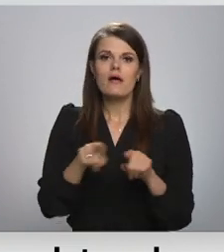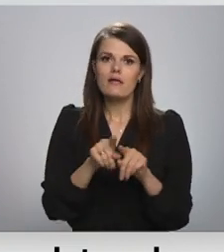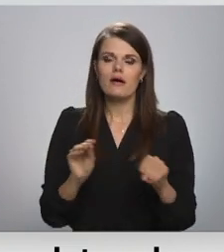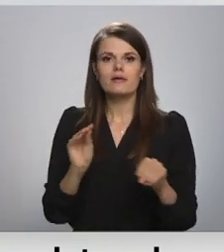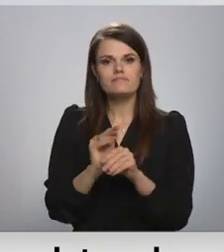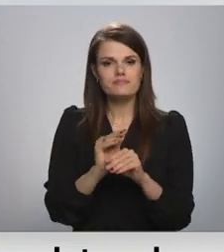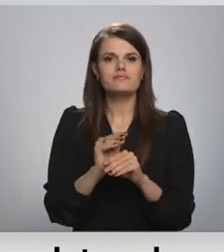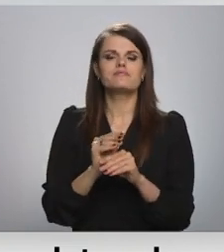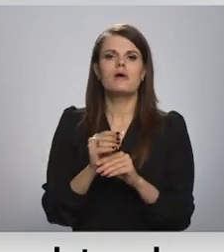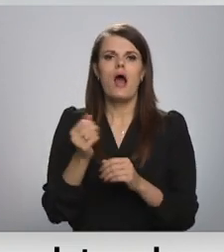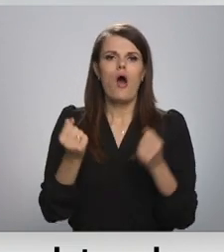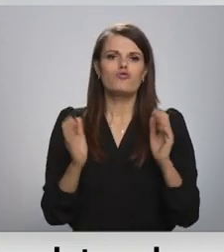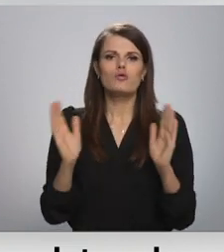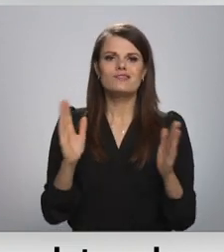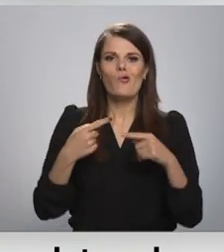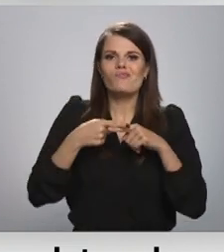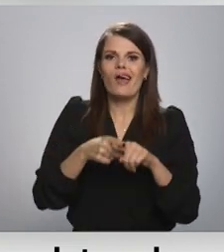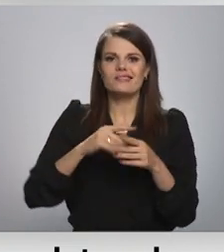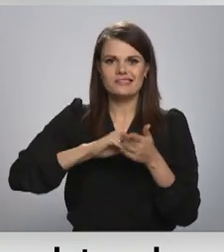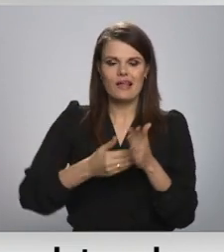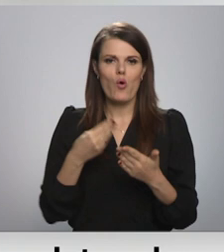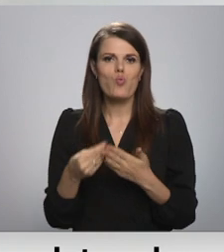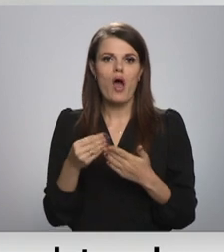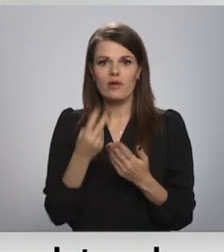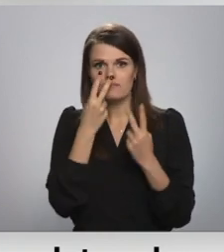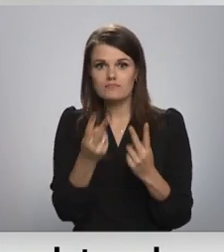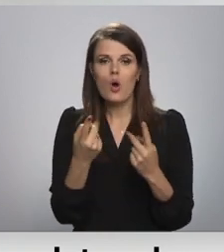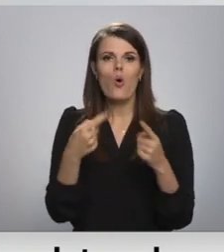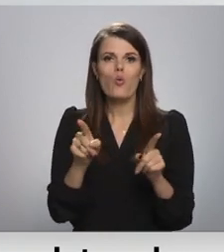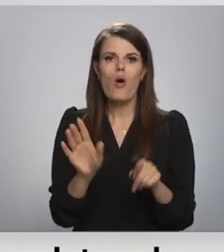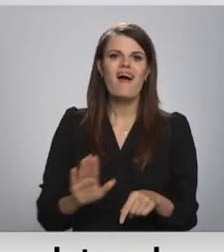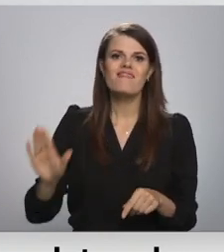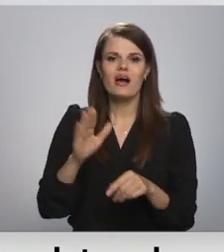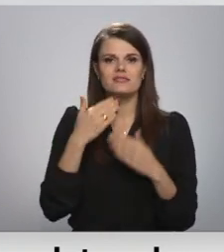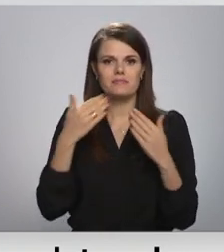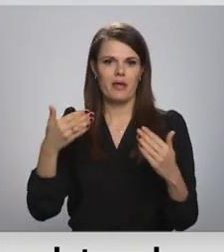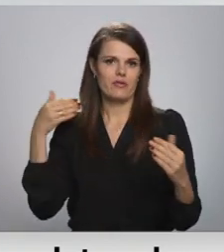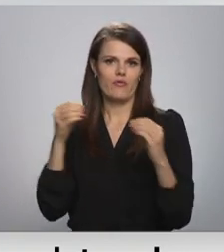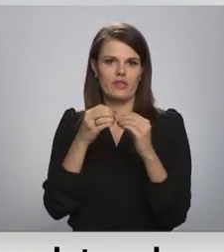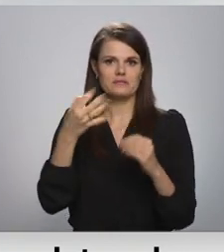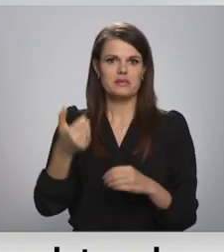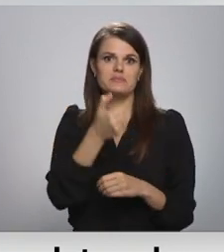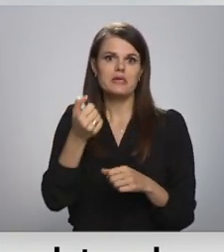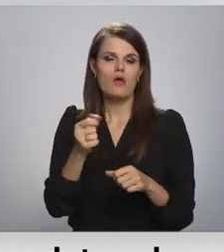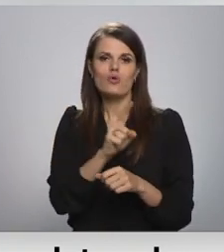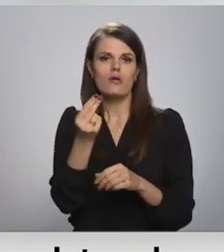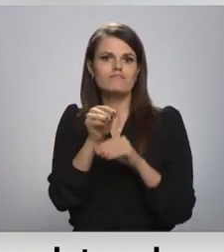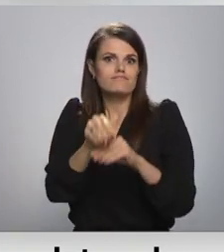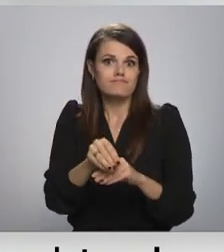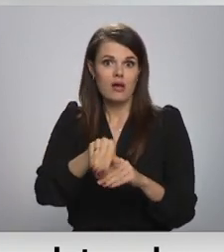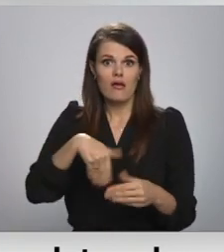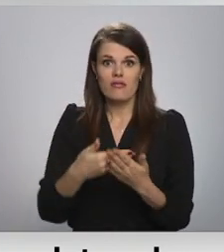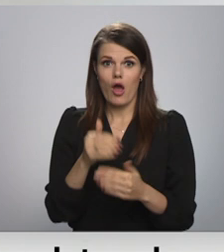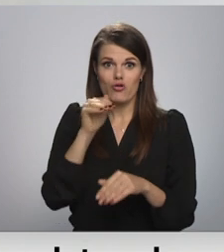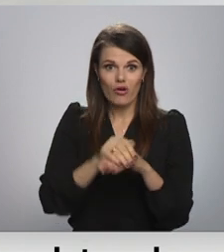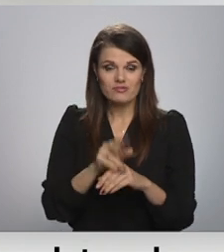stāvokļa novērtējums, kas raksturo, ko tar valsts pēdējo 10-15 gadu laikā ir ieguldījusi. Un ja tiek